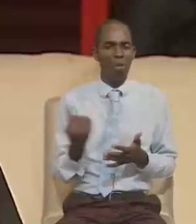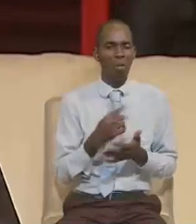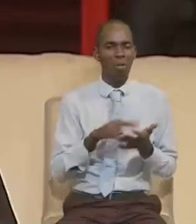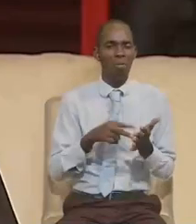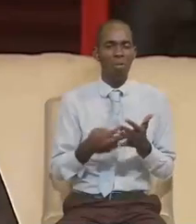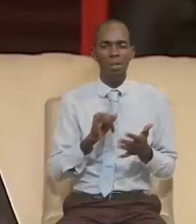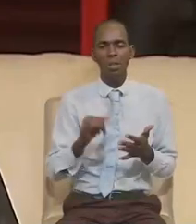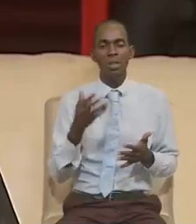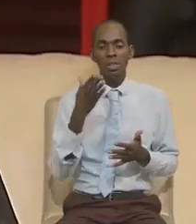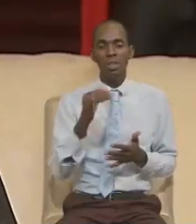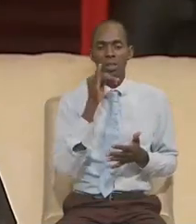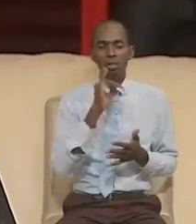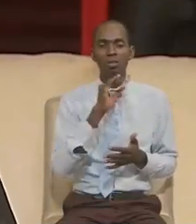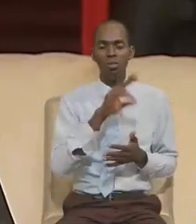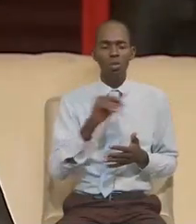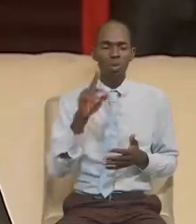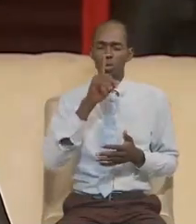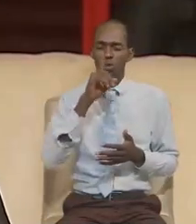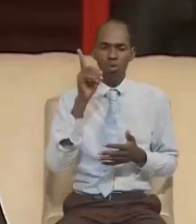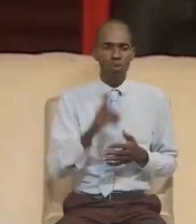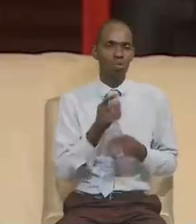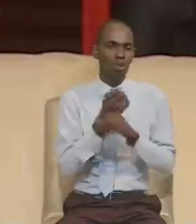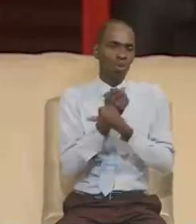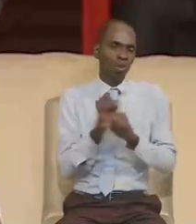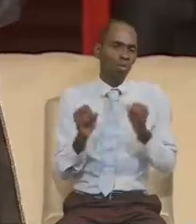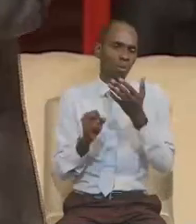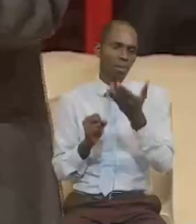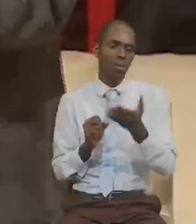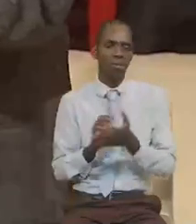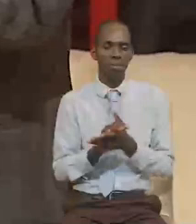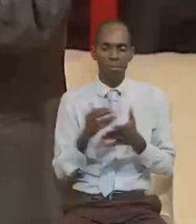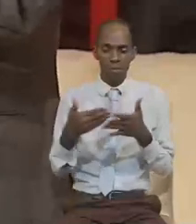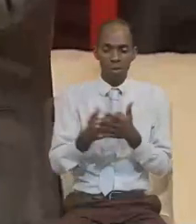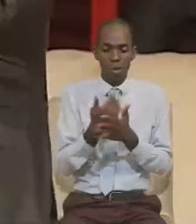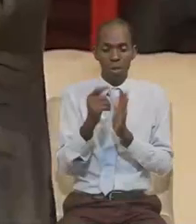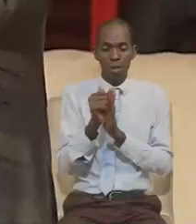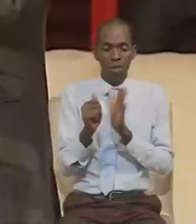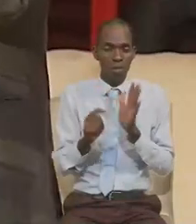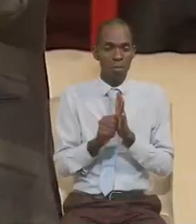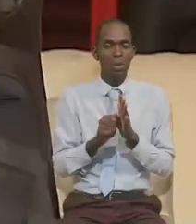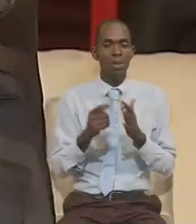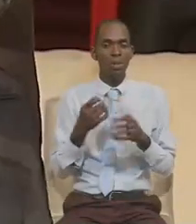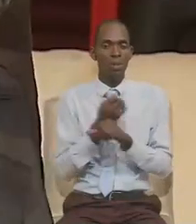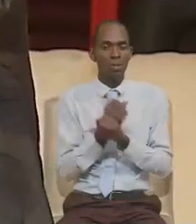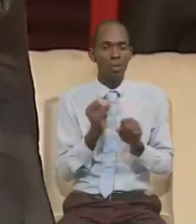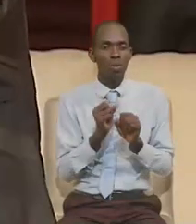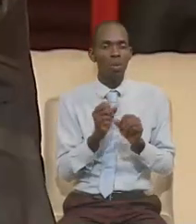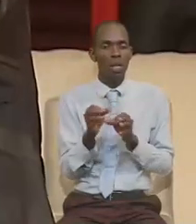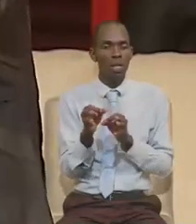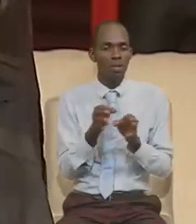là-bas. Le salut du Nouveau Testament. Le salut du Nouveau Testament nous